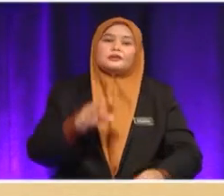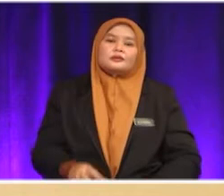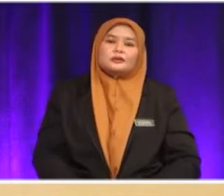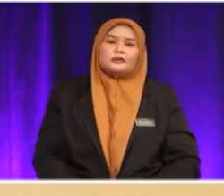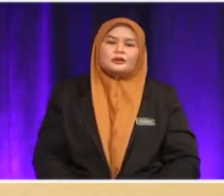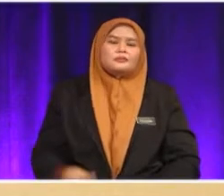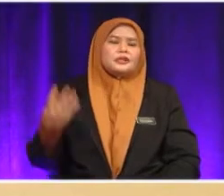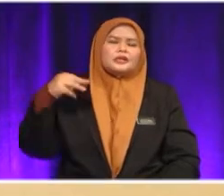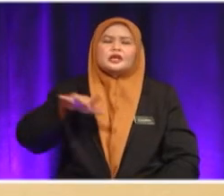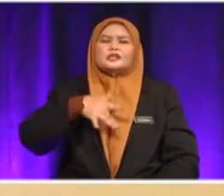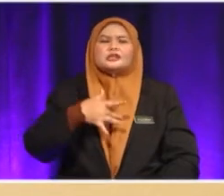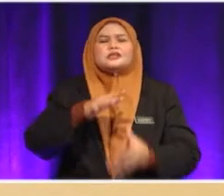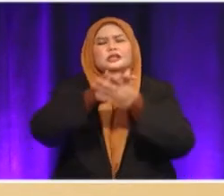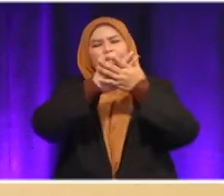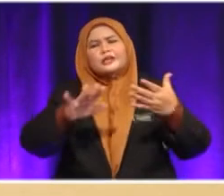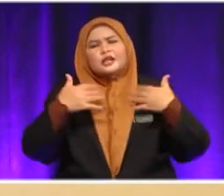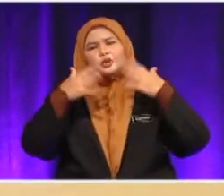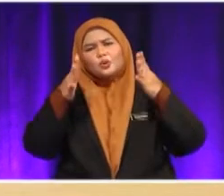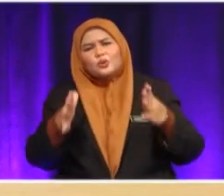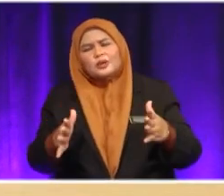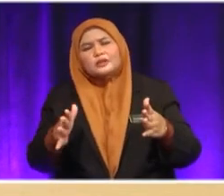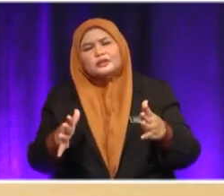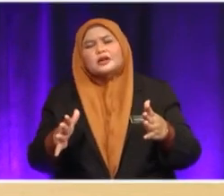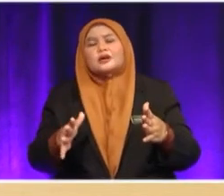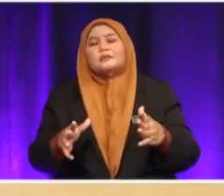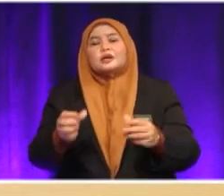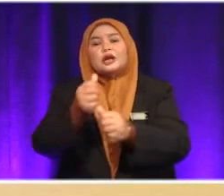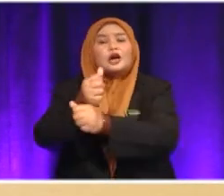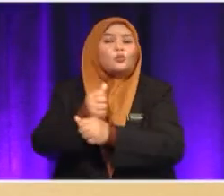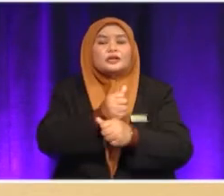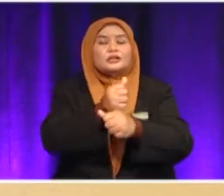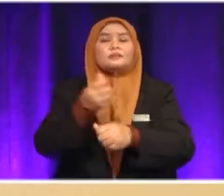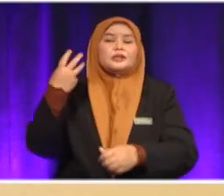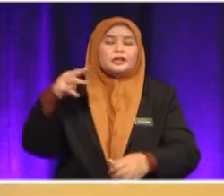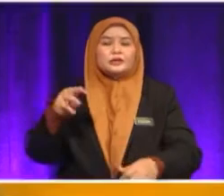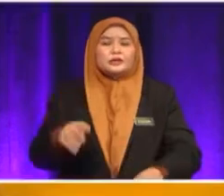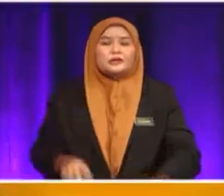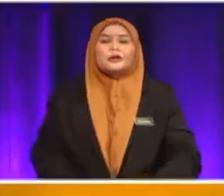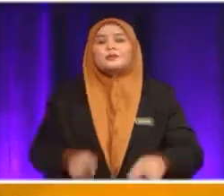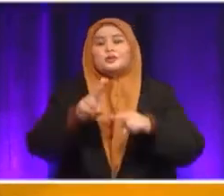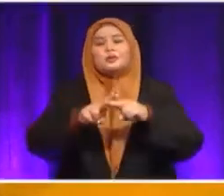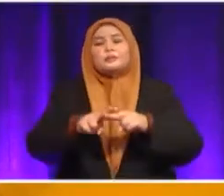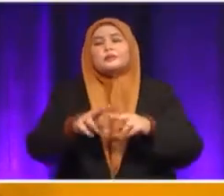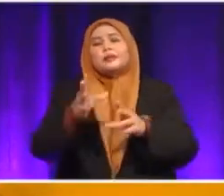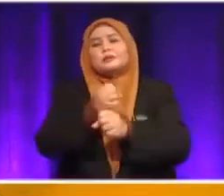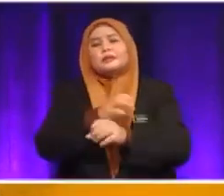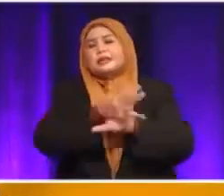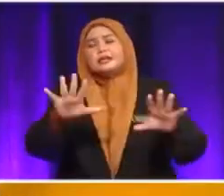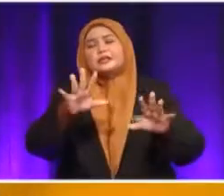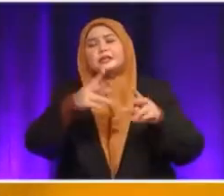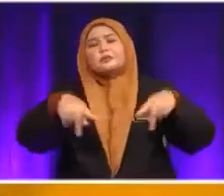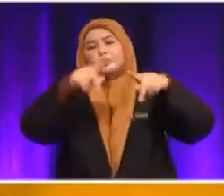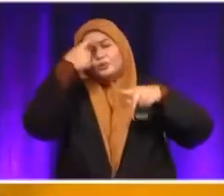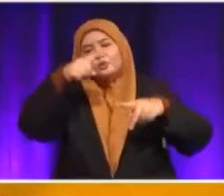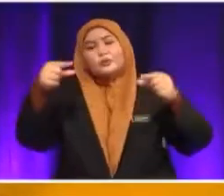selamat karena ada orang yang mengawasi mereka dan penduduk berpendapat bahwa tiada keperluan